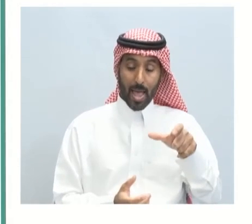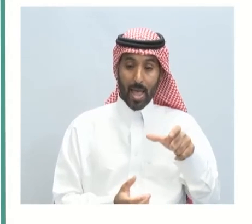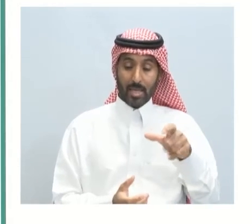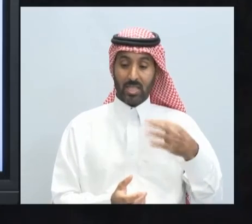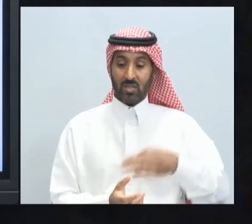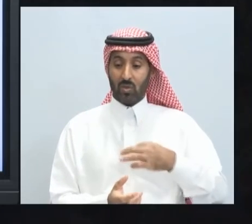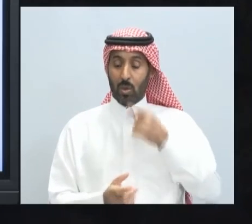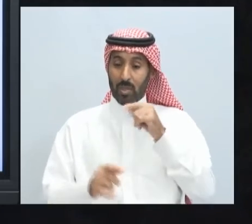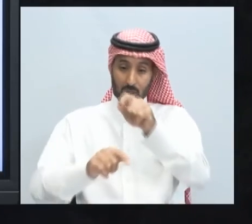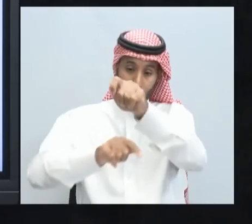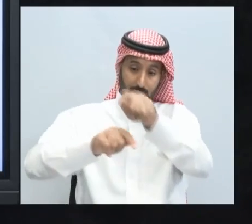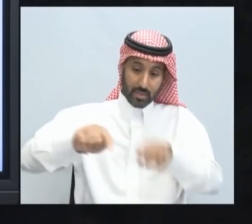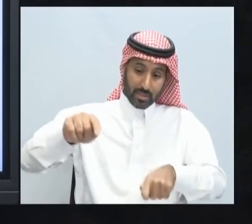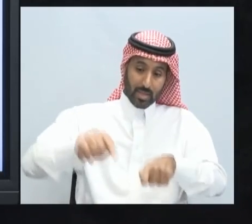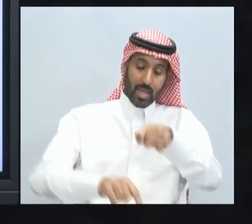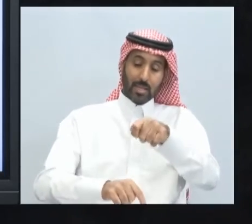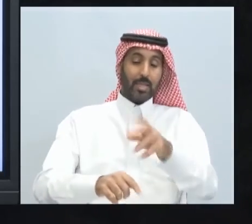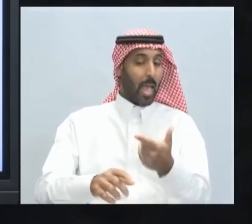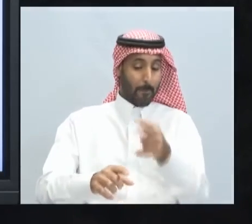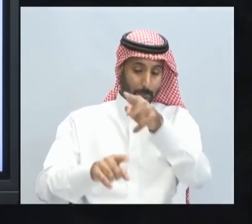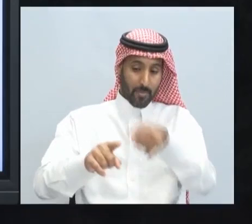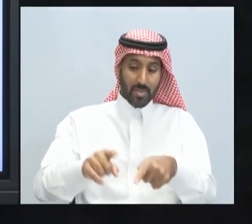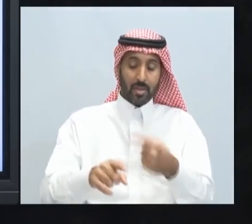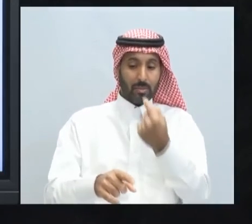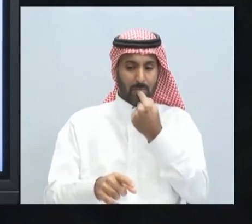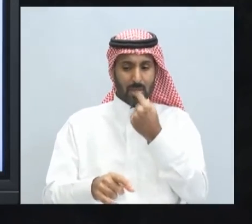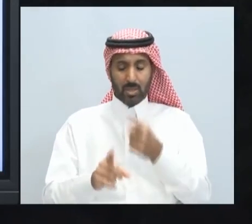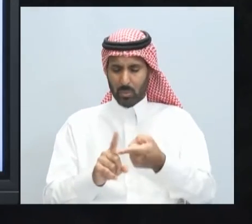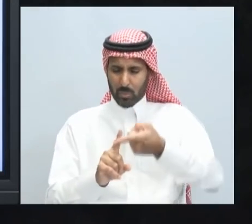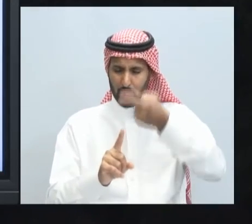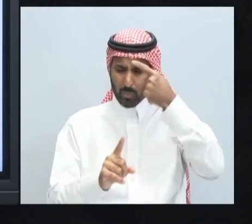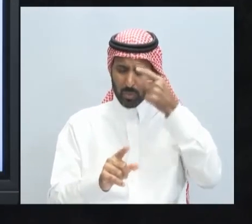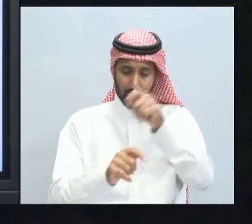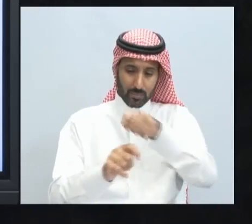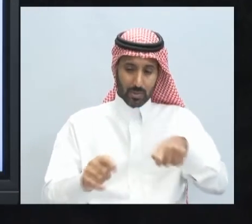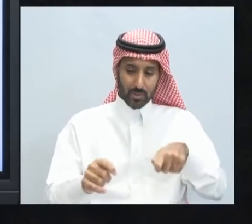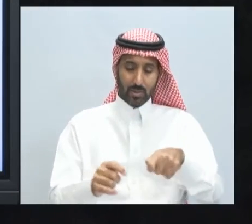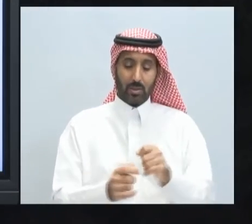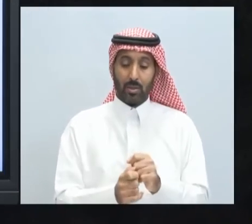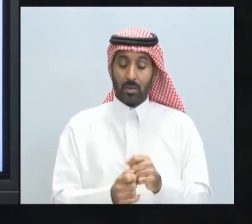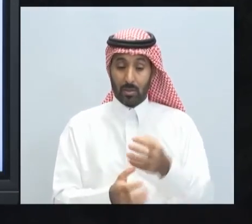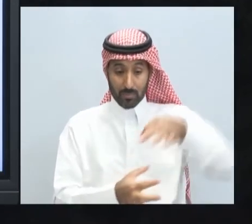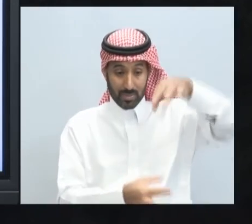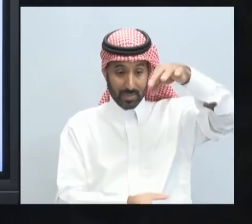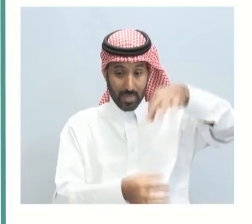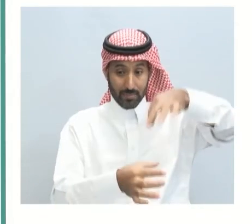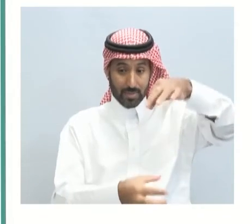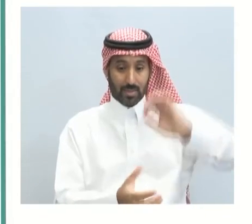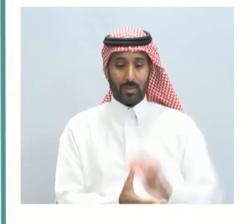القياس صحيح مثل مقياس الحراره المساطر المتريه الموازين